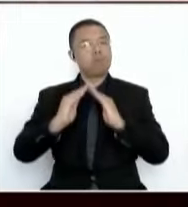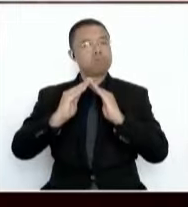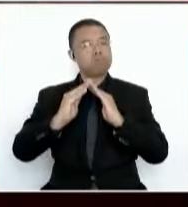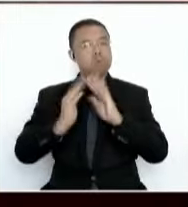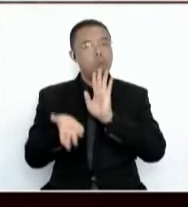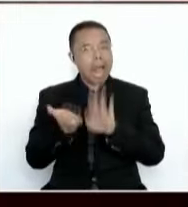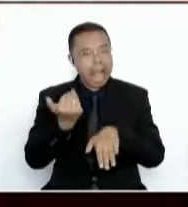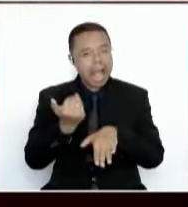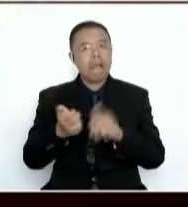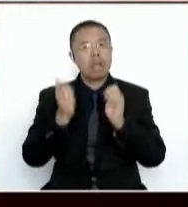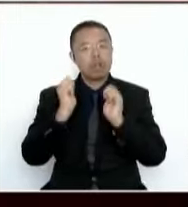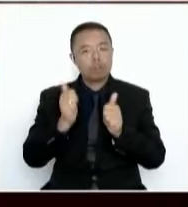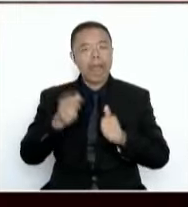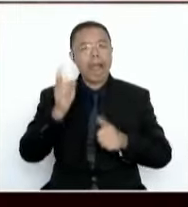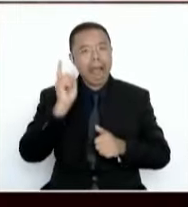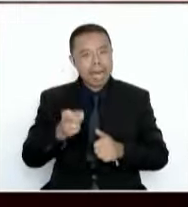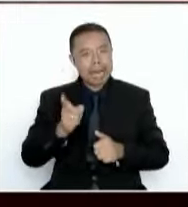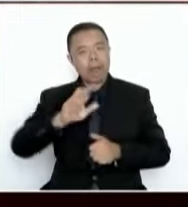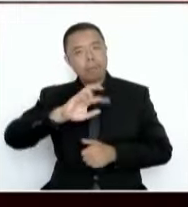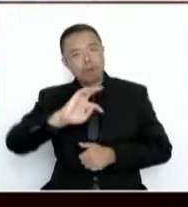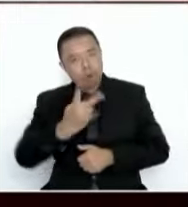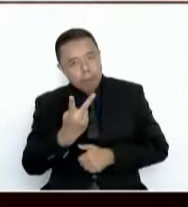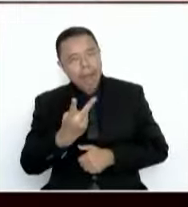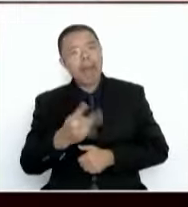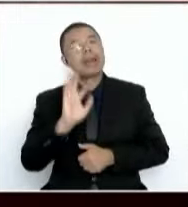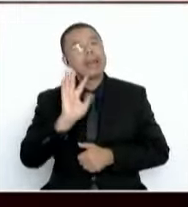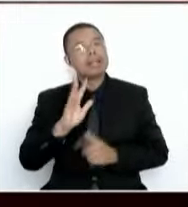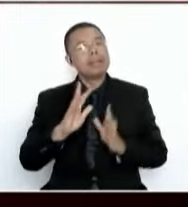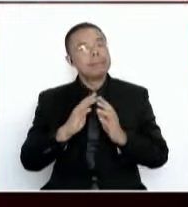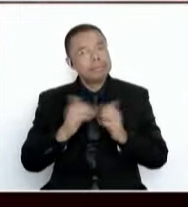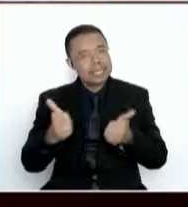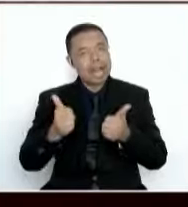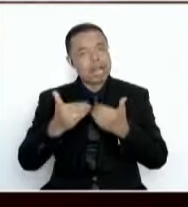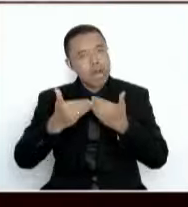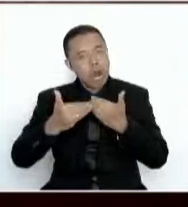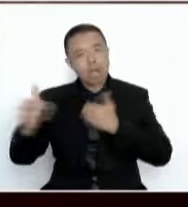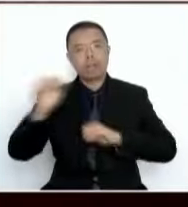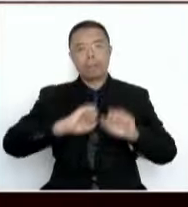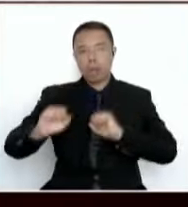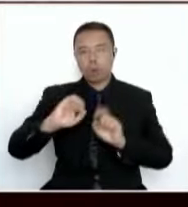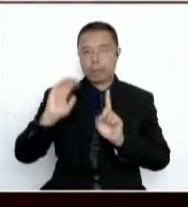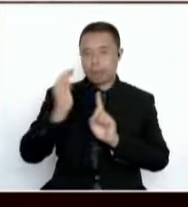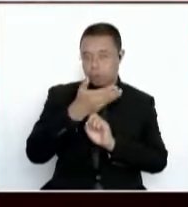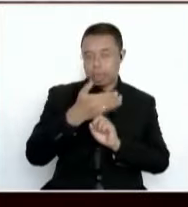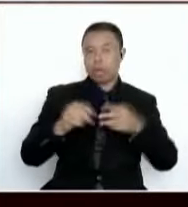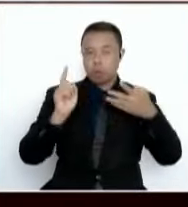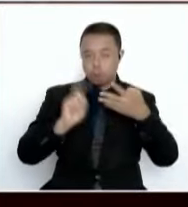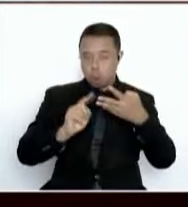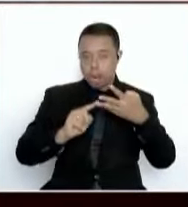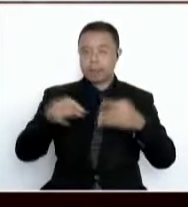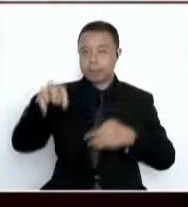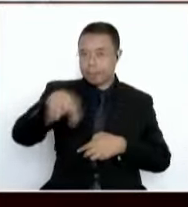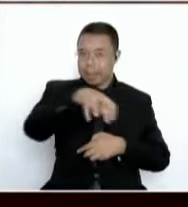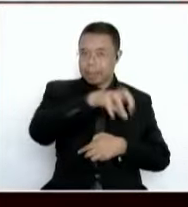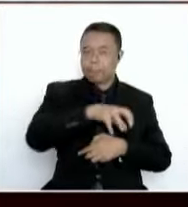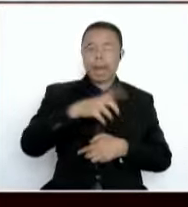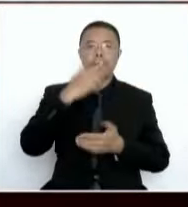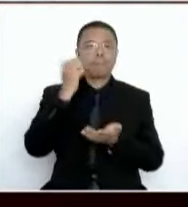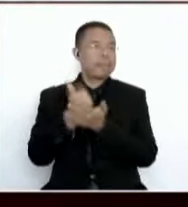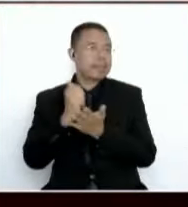ee ada regenerasi yang nanti akan bisa meneruskan kemudian situs dan cagar budaya juga tentu saja harus